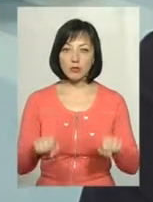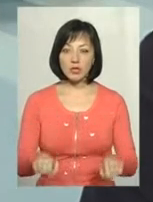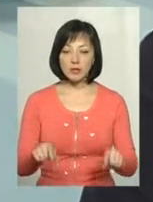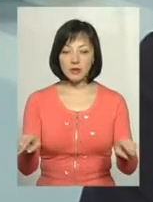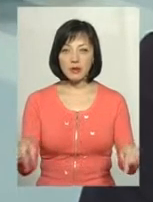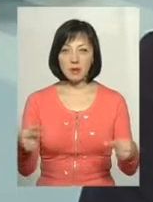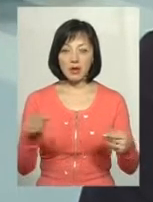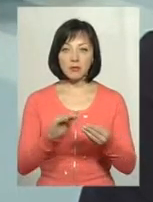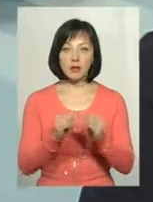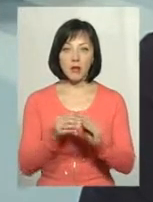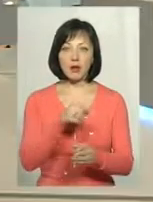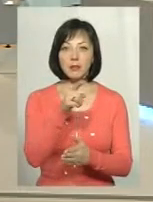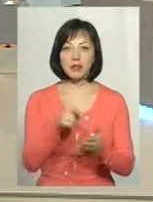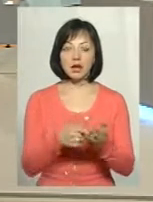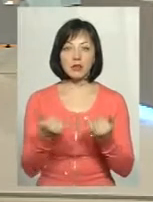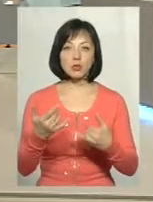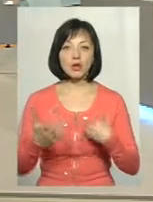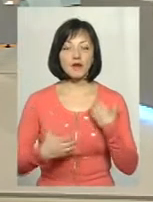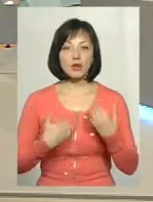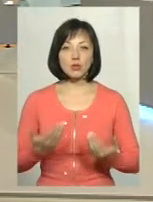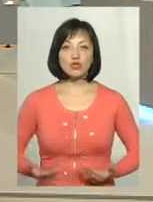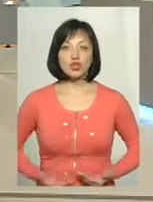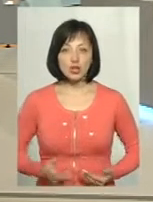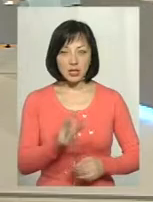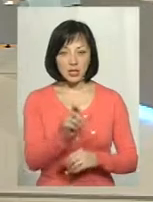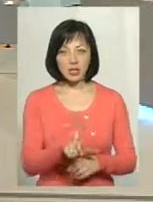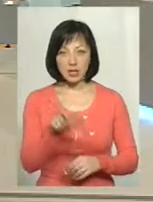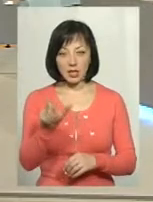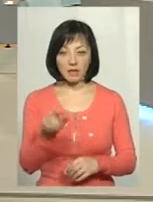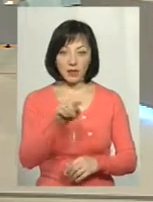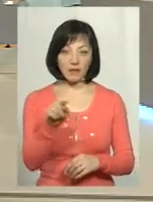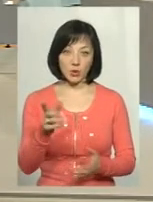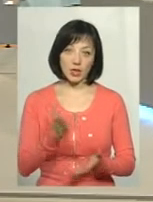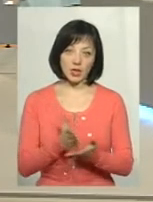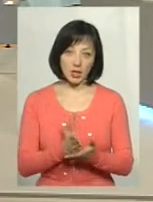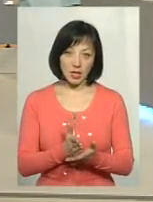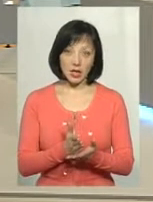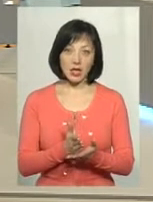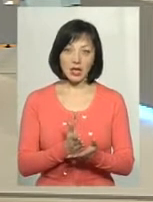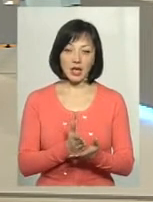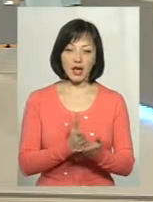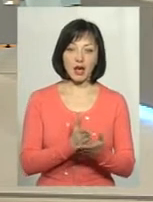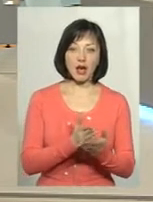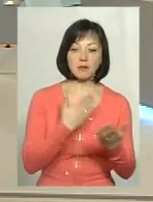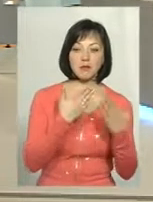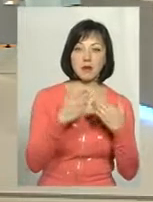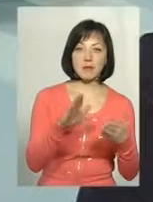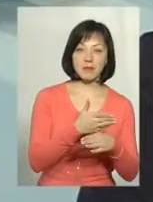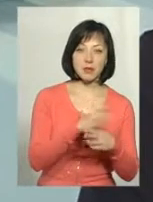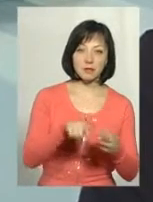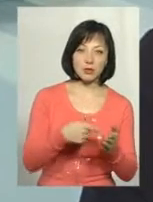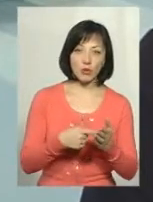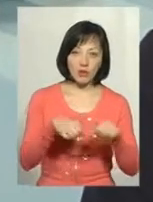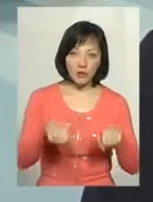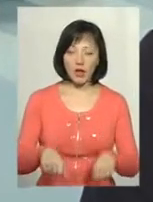ті проблемні питання, які сьогодні хвилюють жителів. І вони є, звичайно, місточком між міською радою і